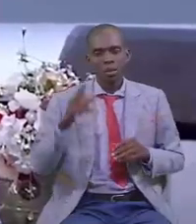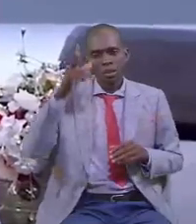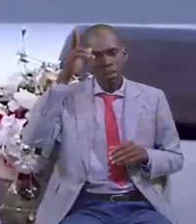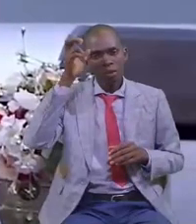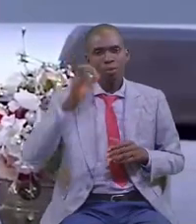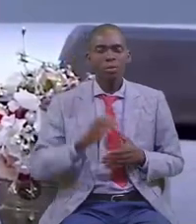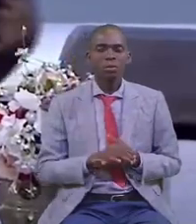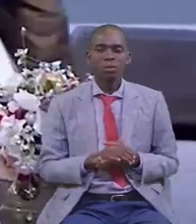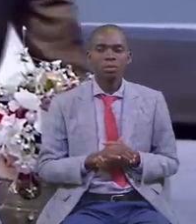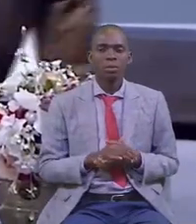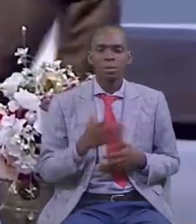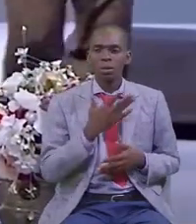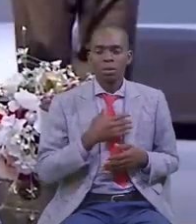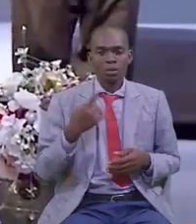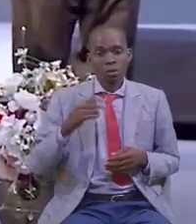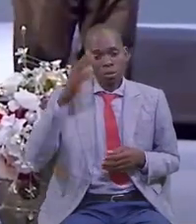Et le diable vient.